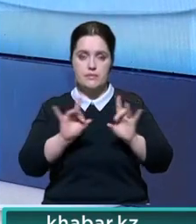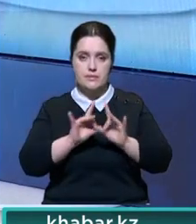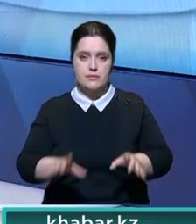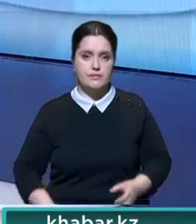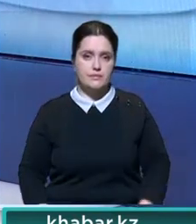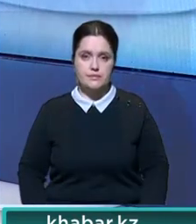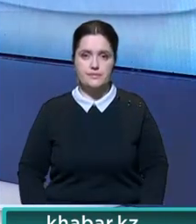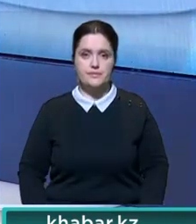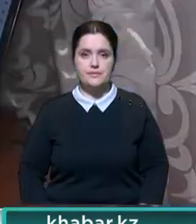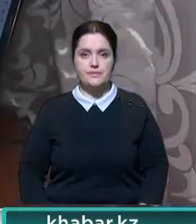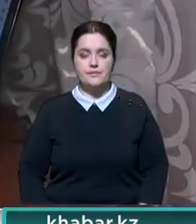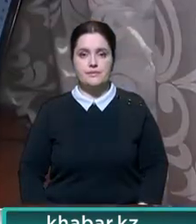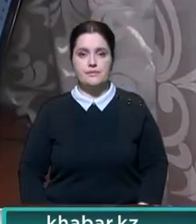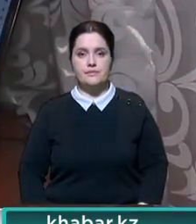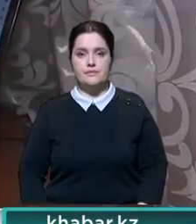Абуталипов.